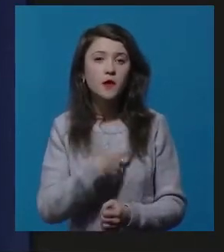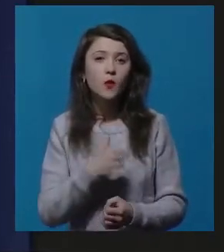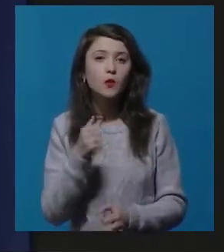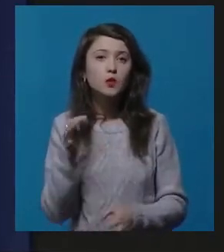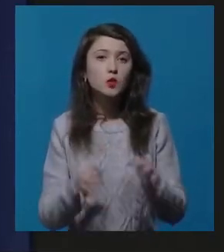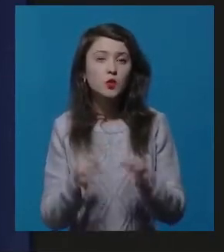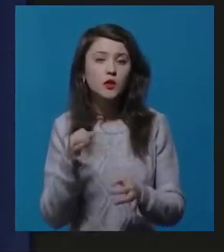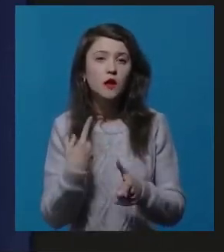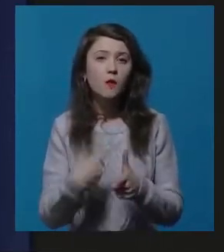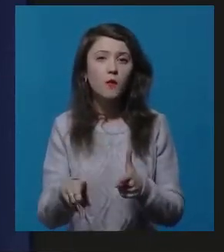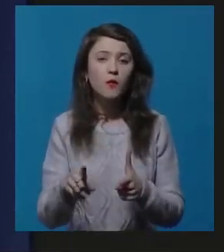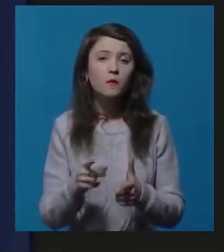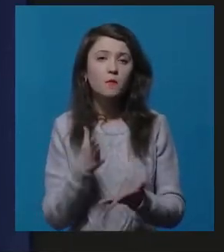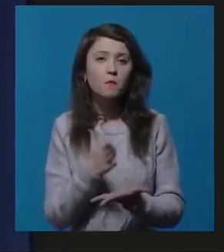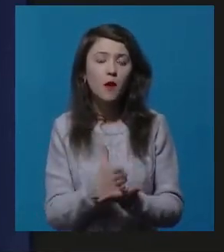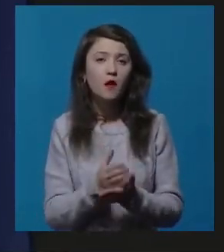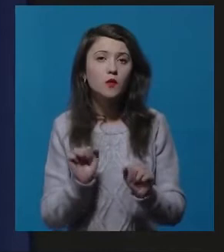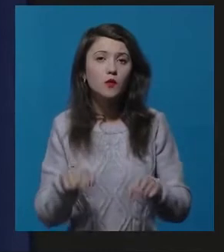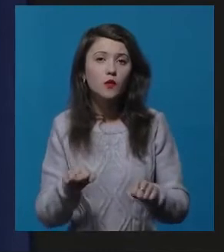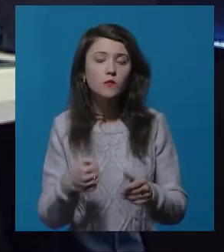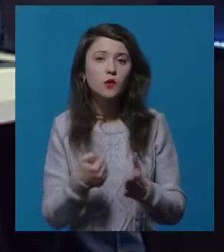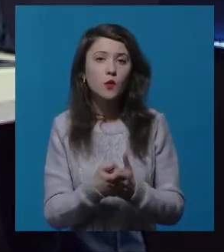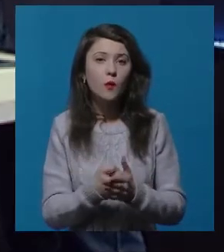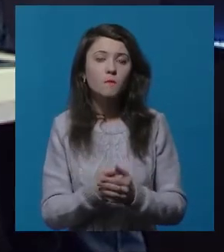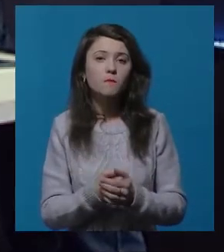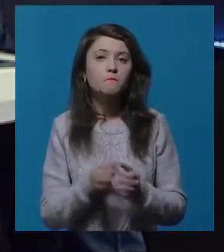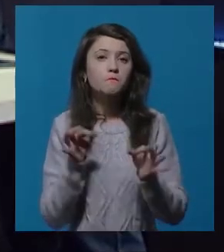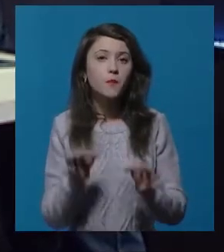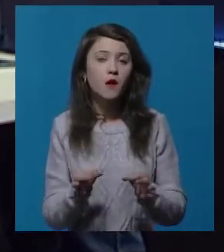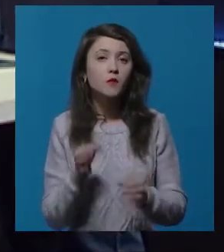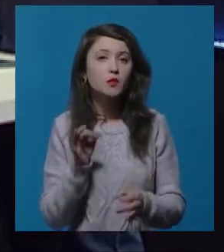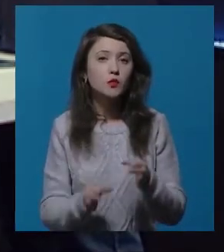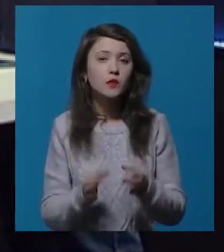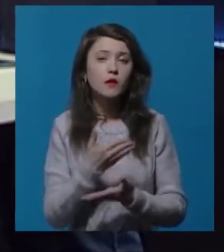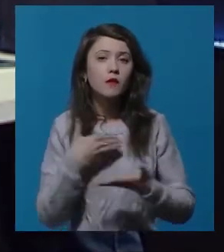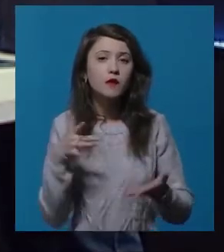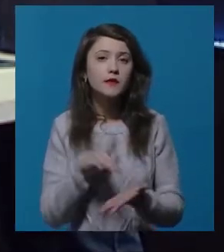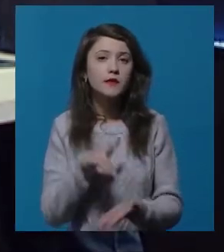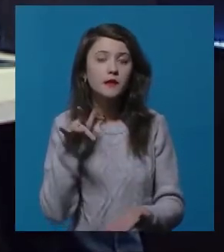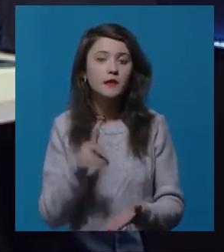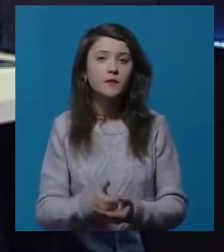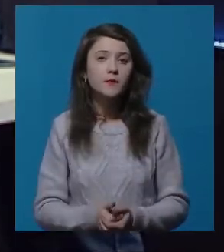або мали доступ до правосуддя. Наш центр